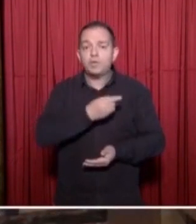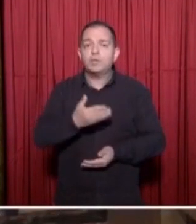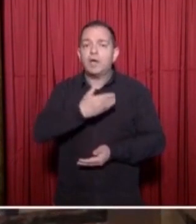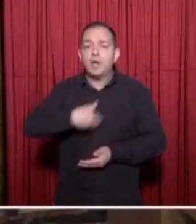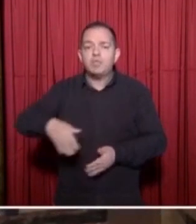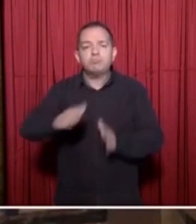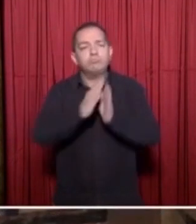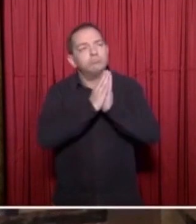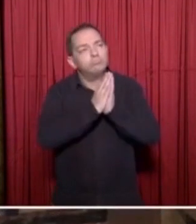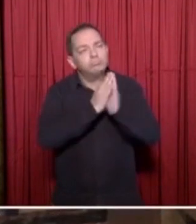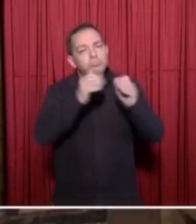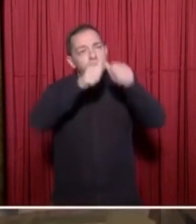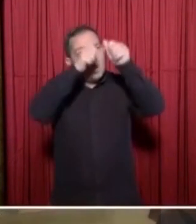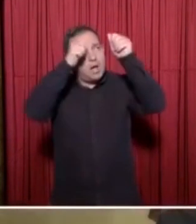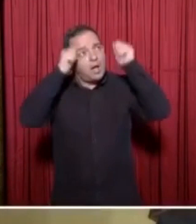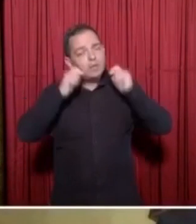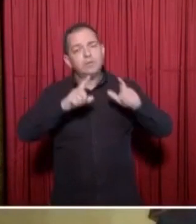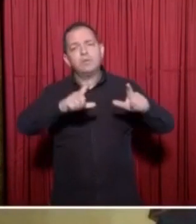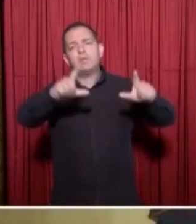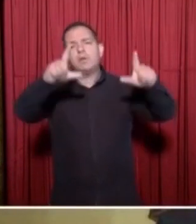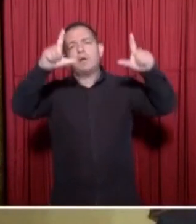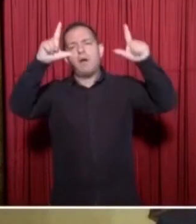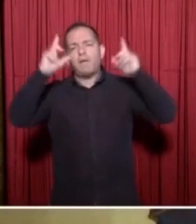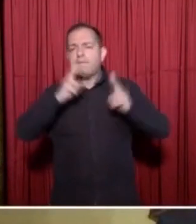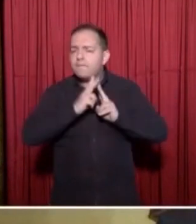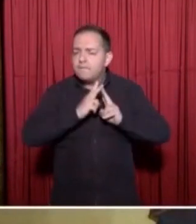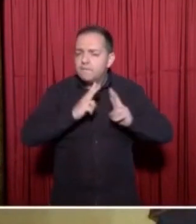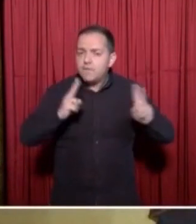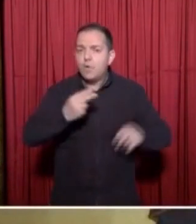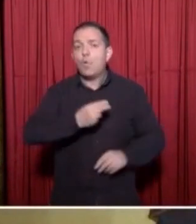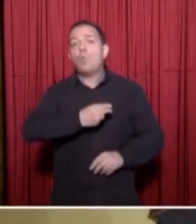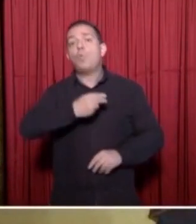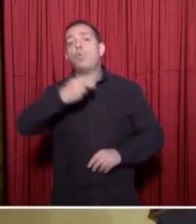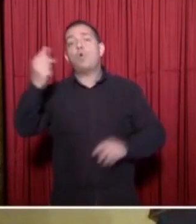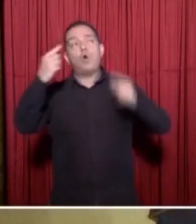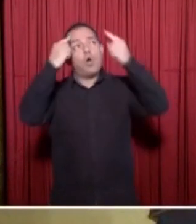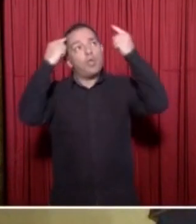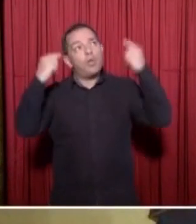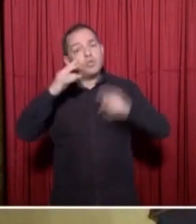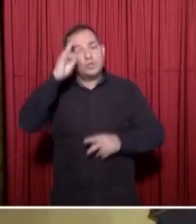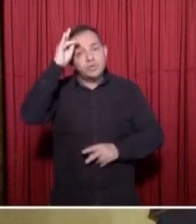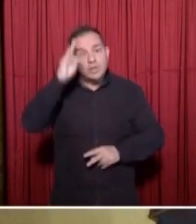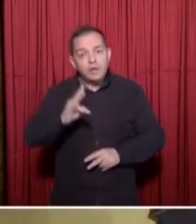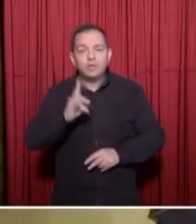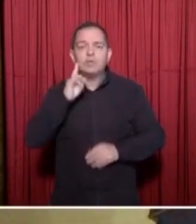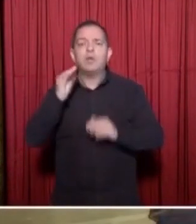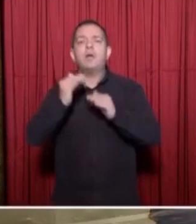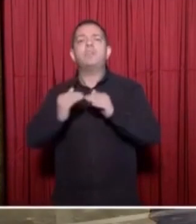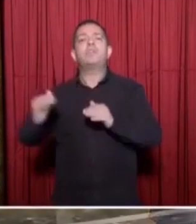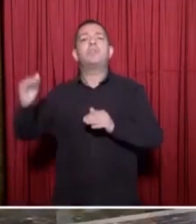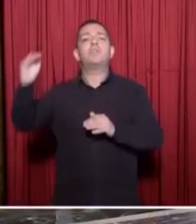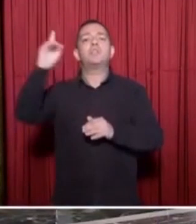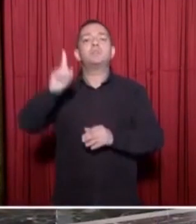Της Παναγίας Αχράντου υπερευλογημένης εν δόξου Δεσποίνης ημών